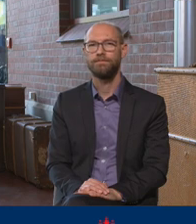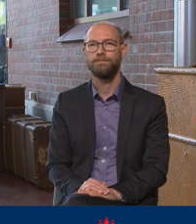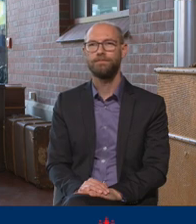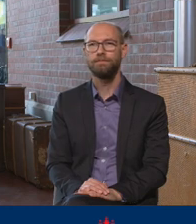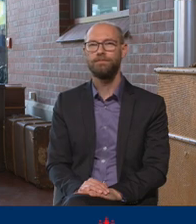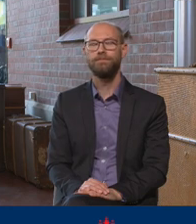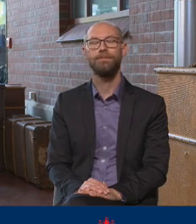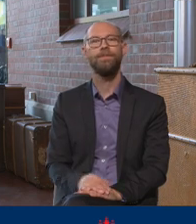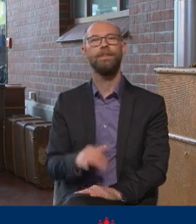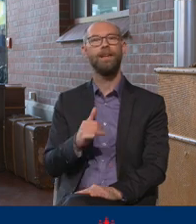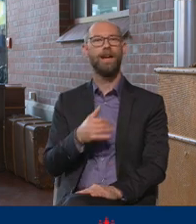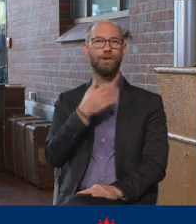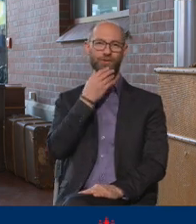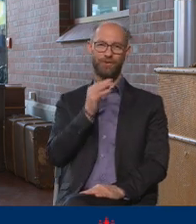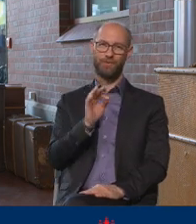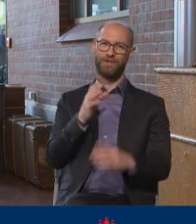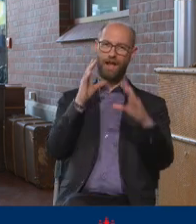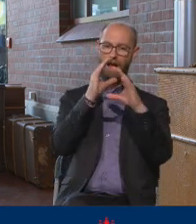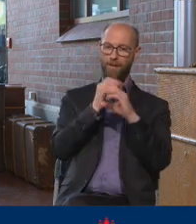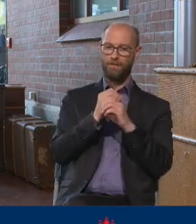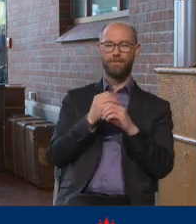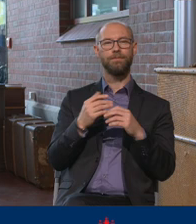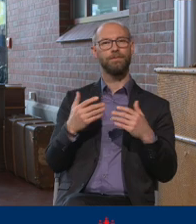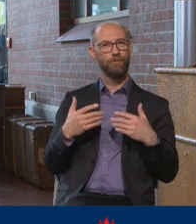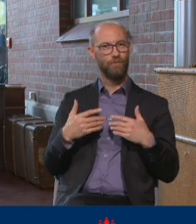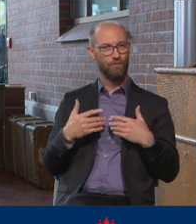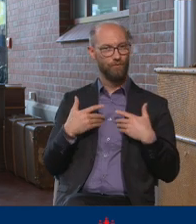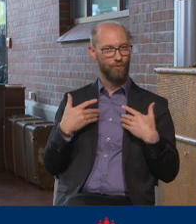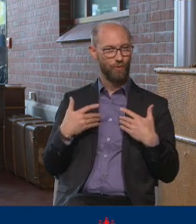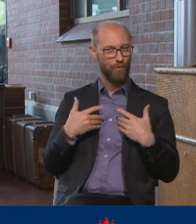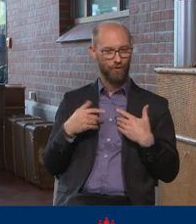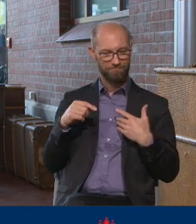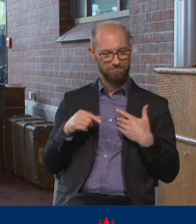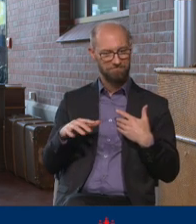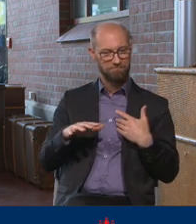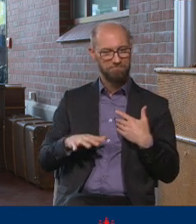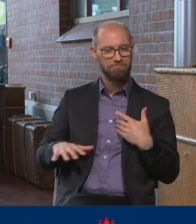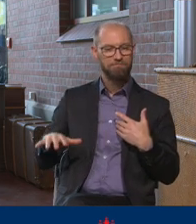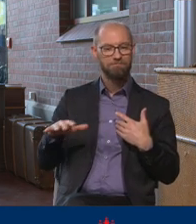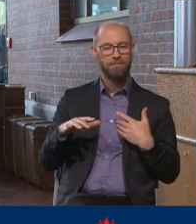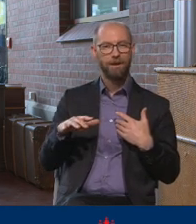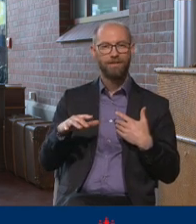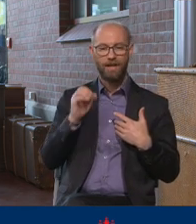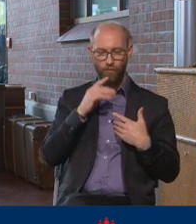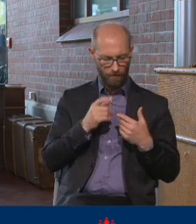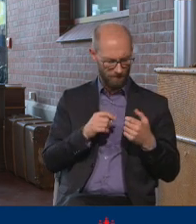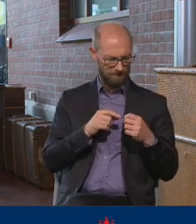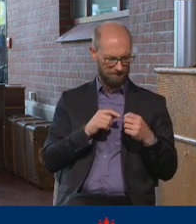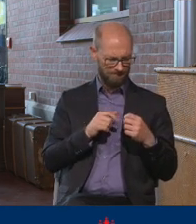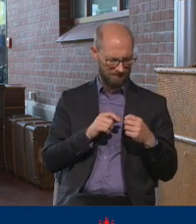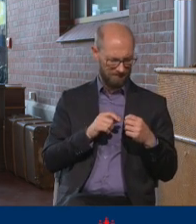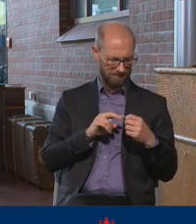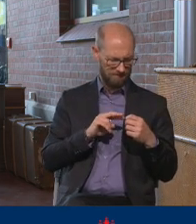schönen guten abend ich freue mich hier in diesem zusammenhang einmal den entwurf stand das rubrum